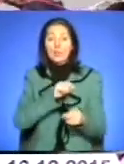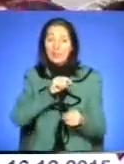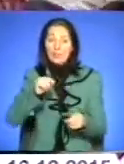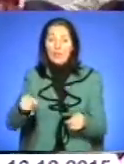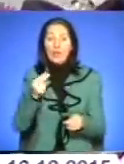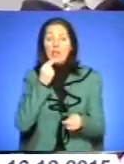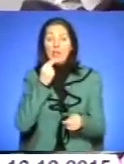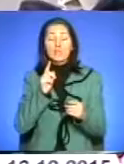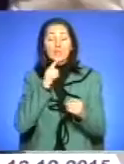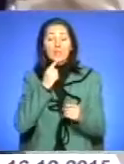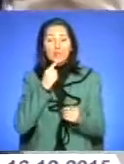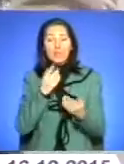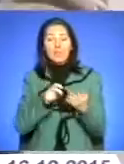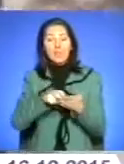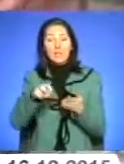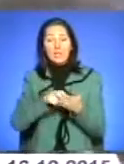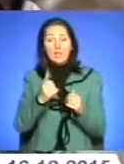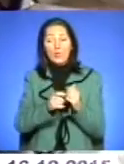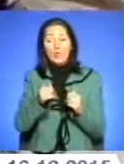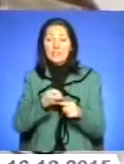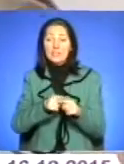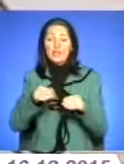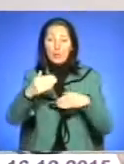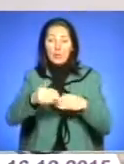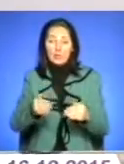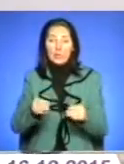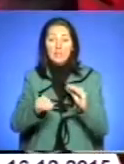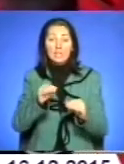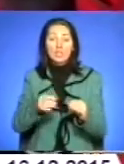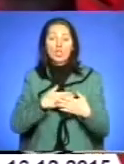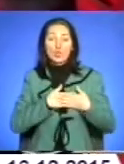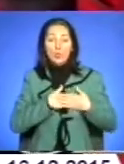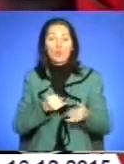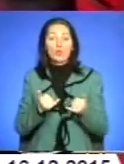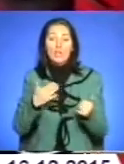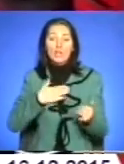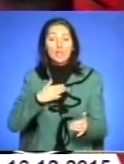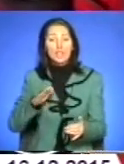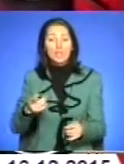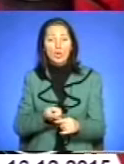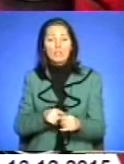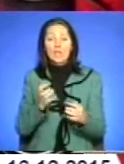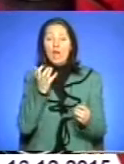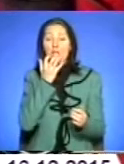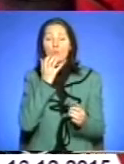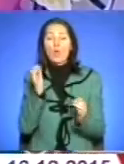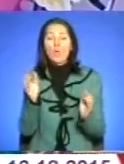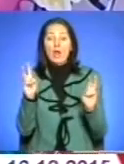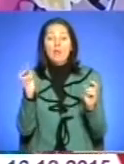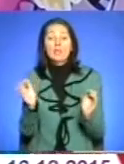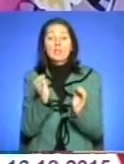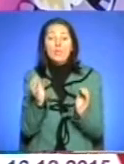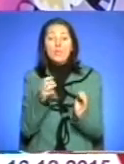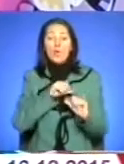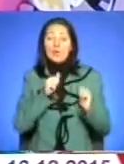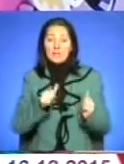цукерки і навіть листи. Кожен із цих портфеликів складений з любов'ю для наших діток. Акція «Теплом зігріємо серця» цього року